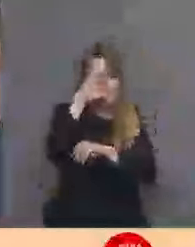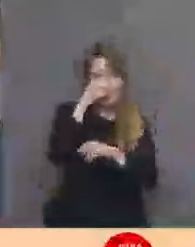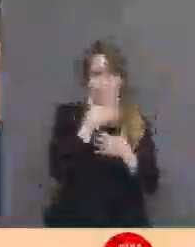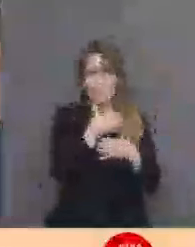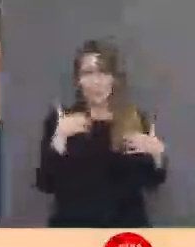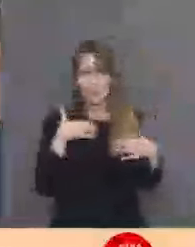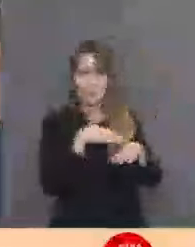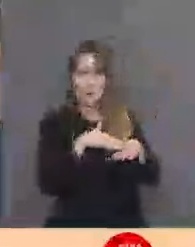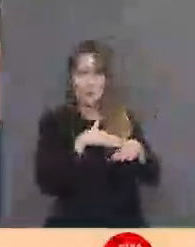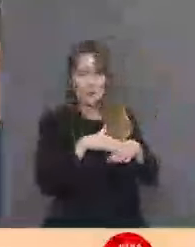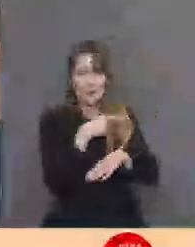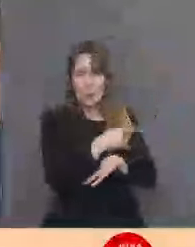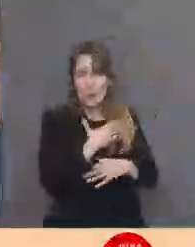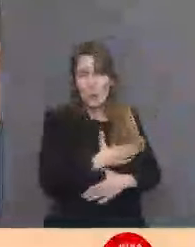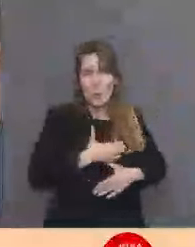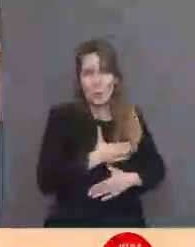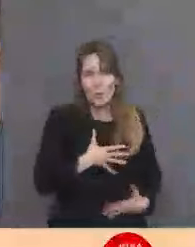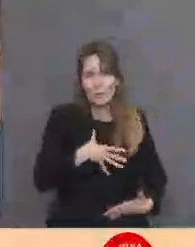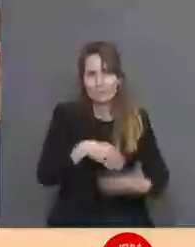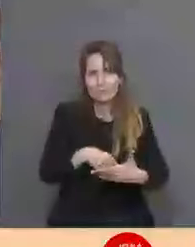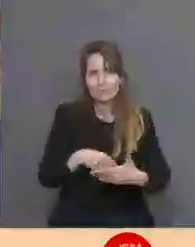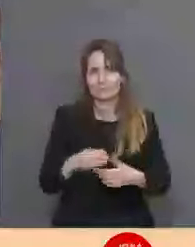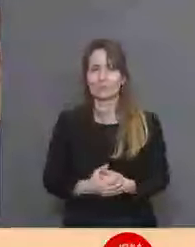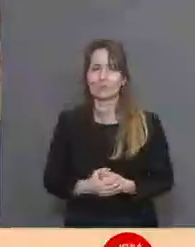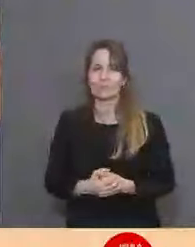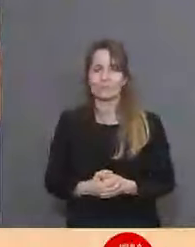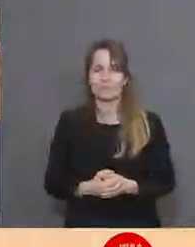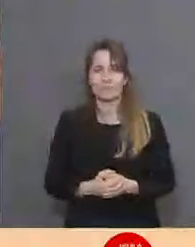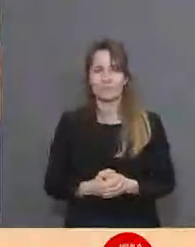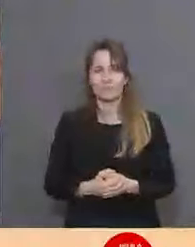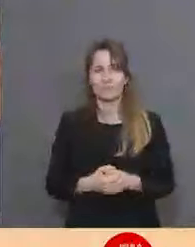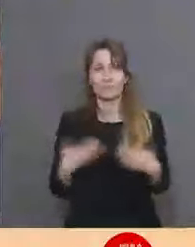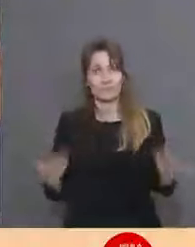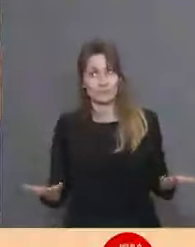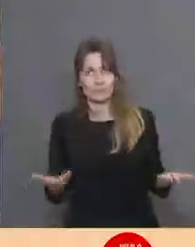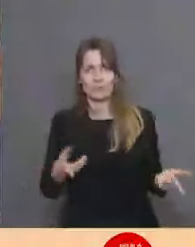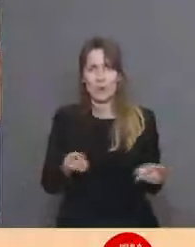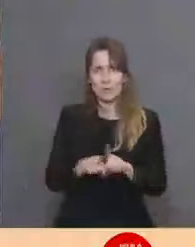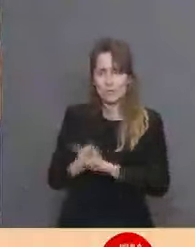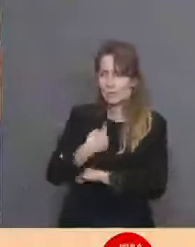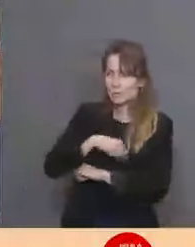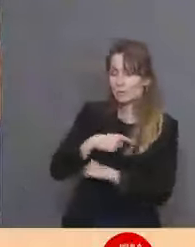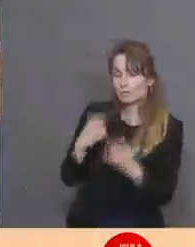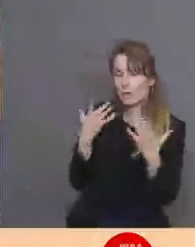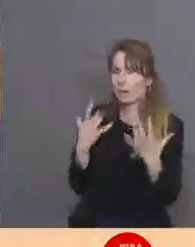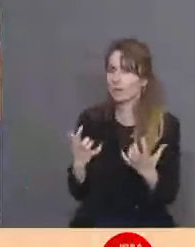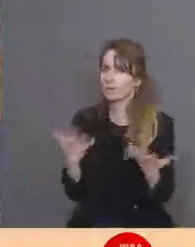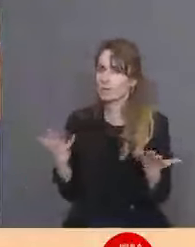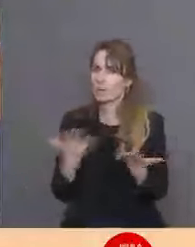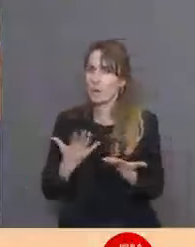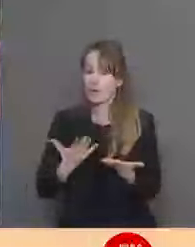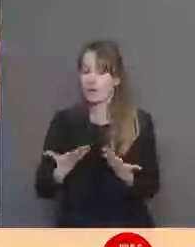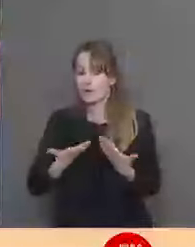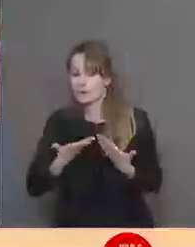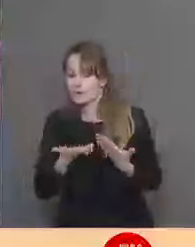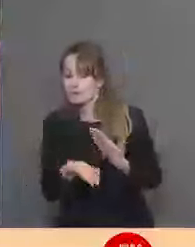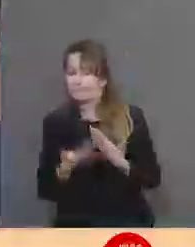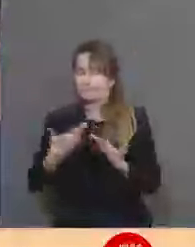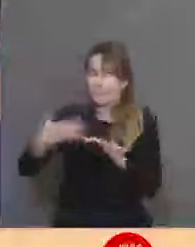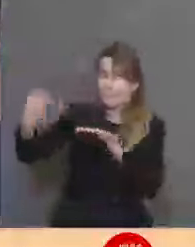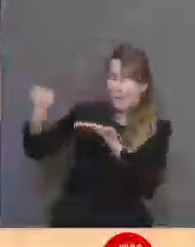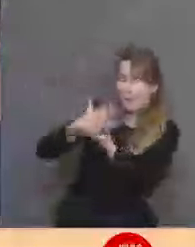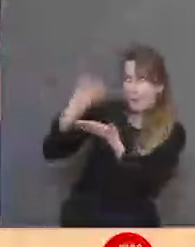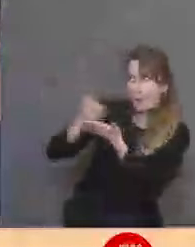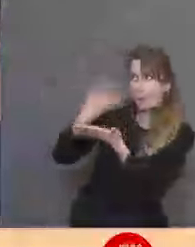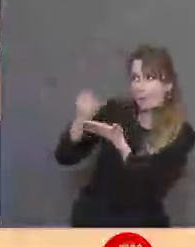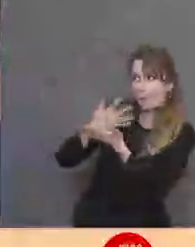contribué. Nous serions par ailleurs heureux, dans ce contexte, d'être informés de l'avancement des travaux entrepris